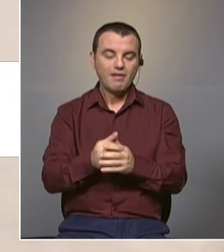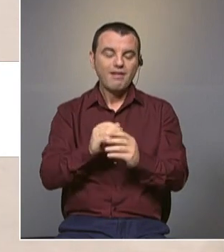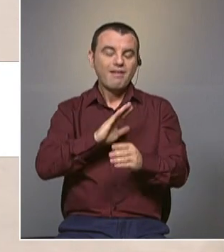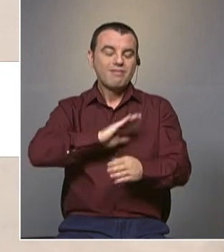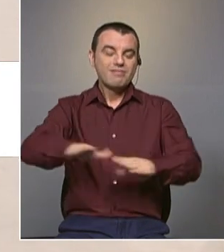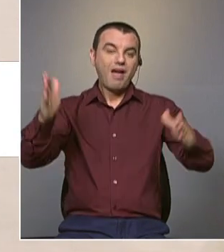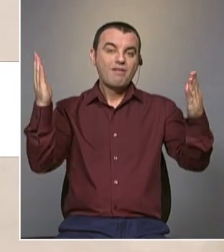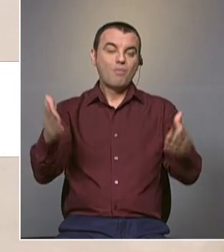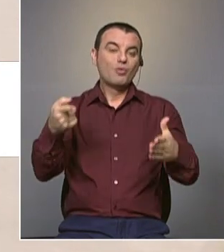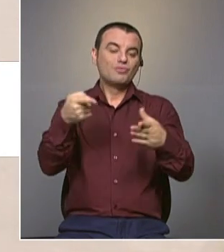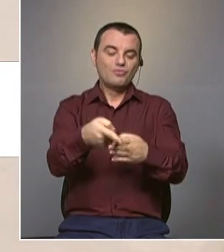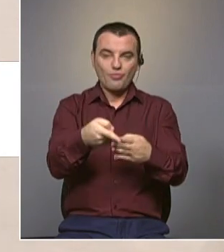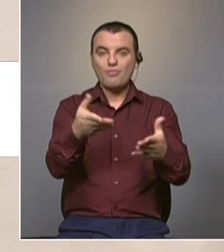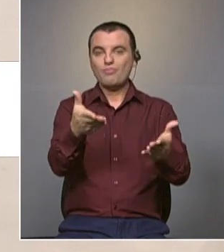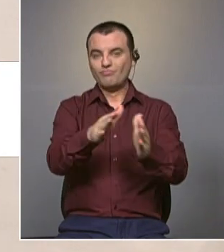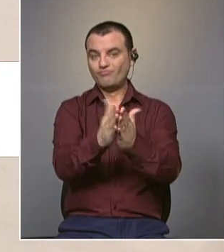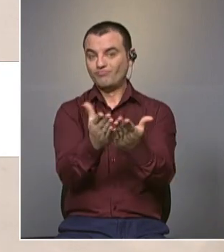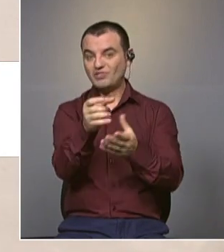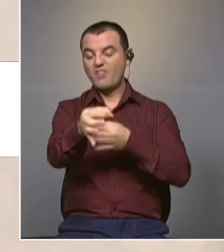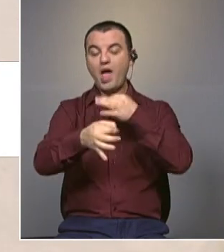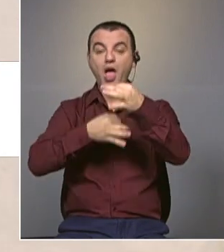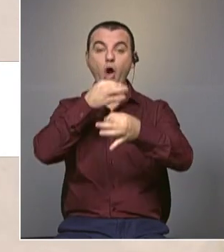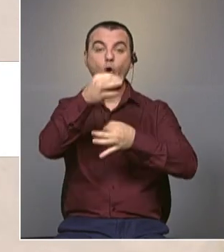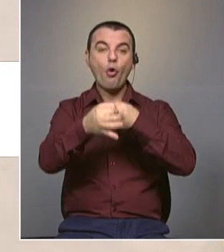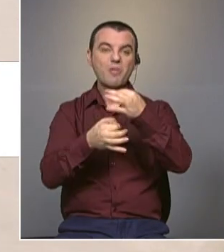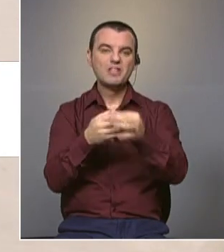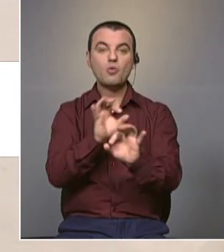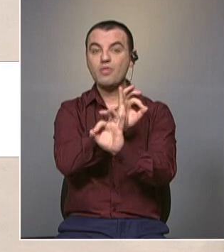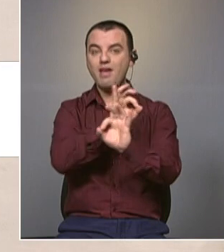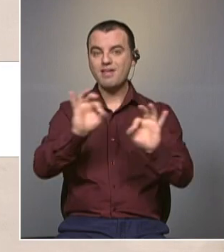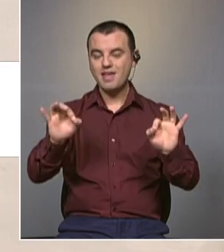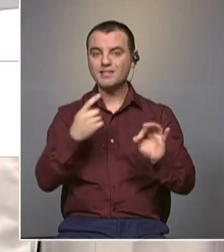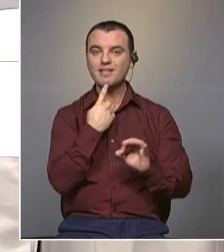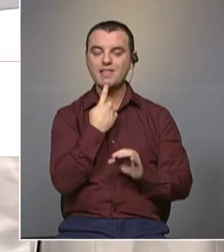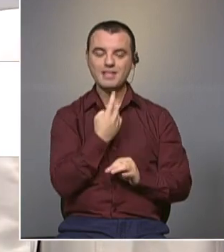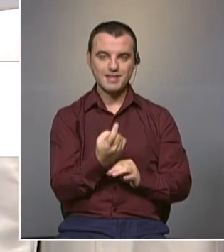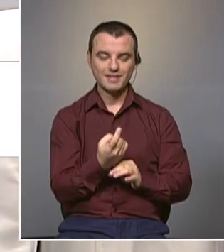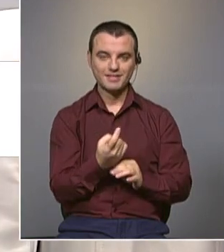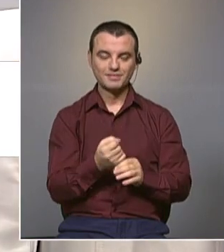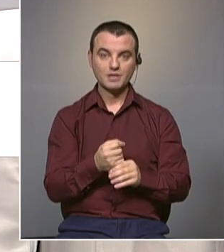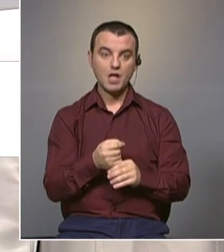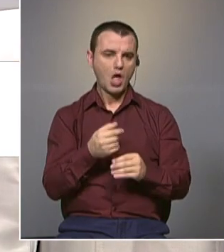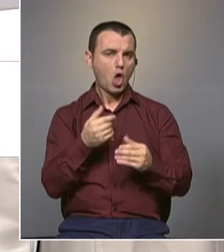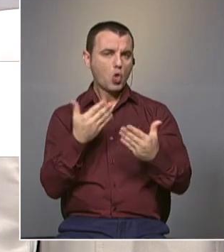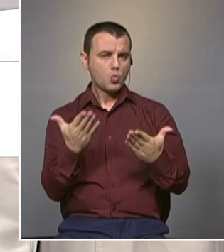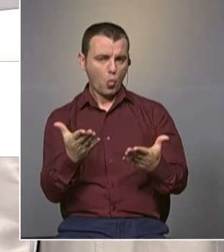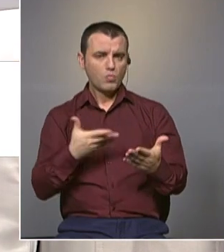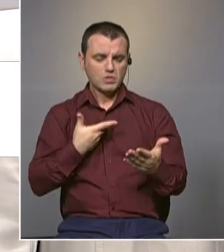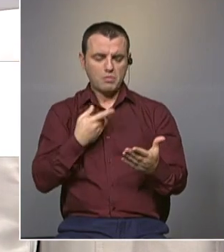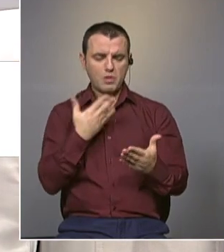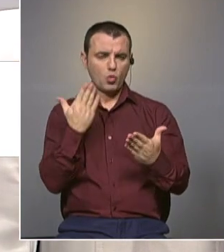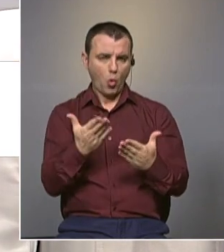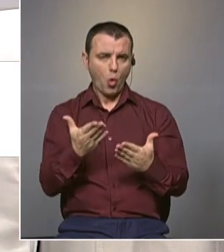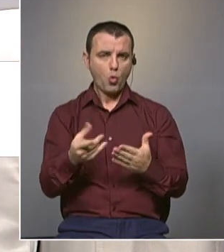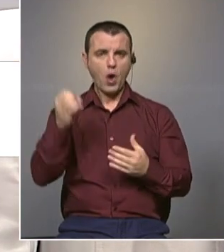Най-после тук това беше обяснено с, така се каже, понятен човешки език, не само това с формули. Това ще да питам, доколко е научен, строго научен